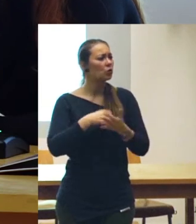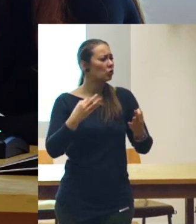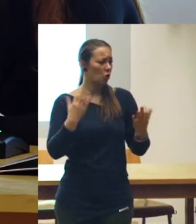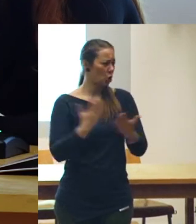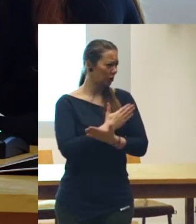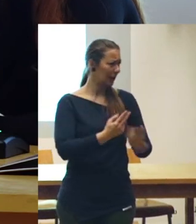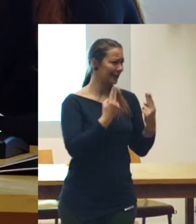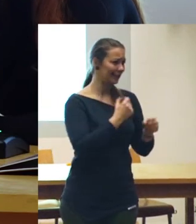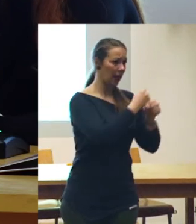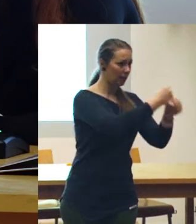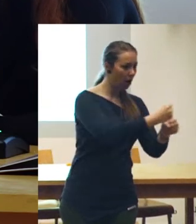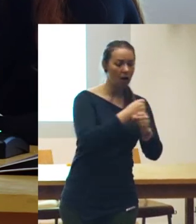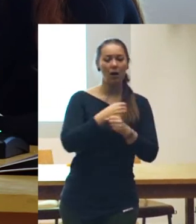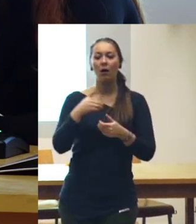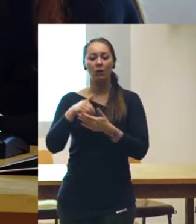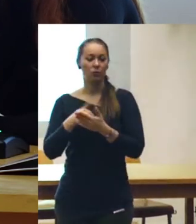A